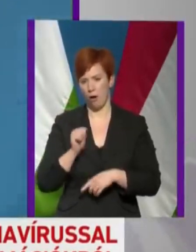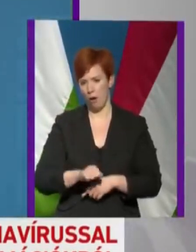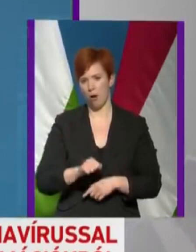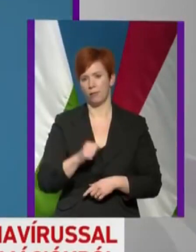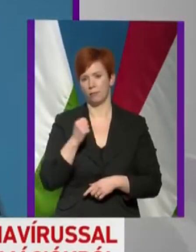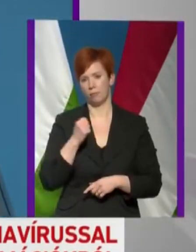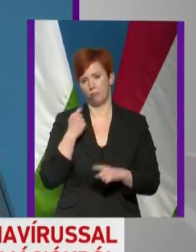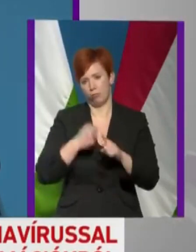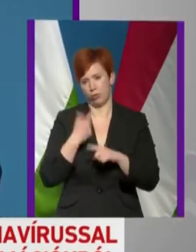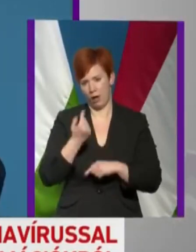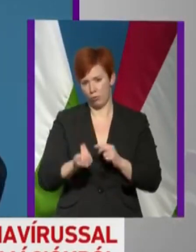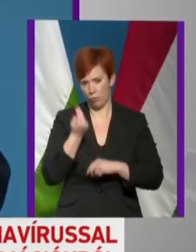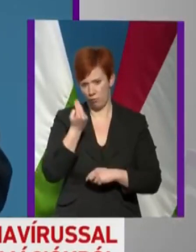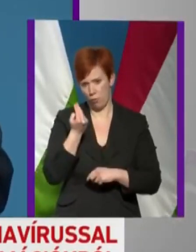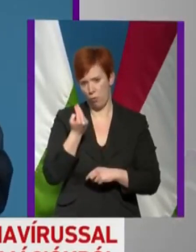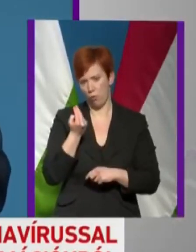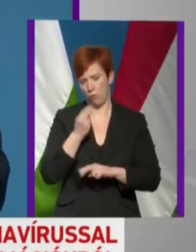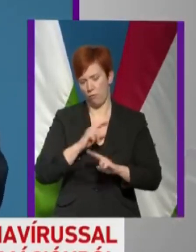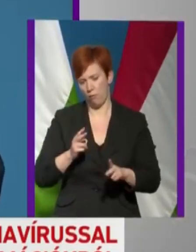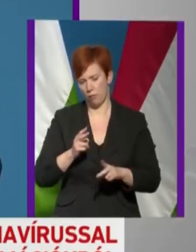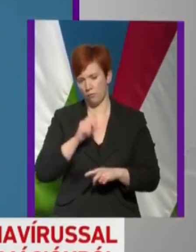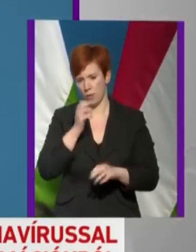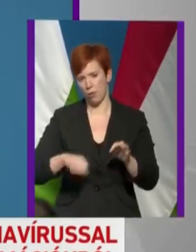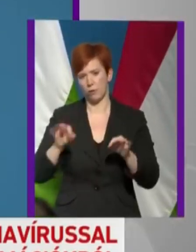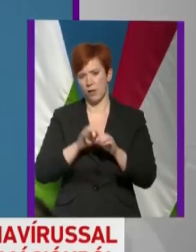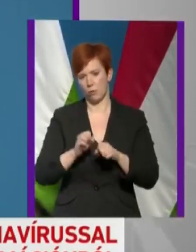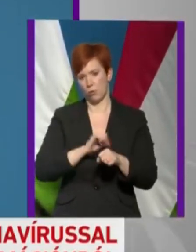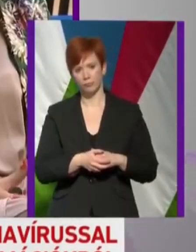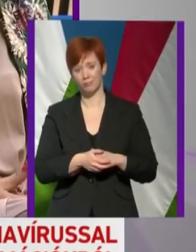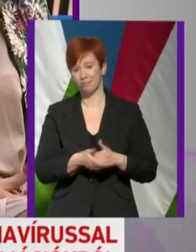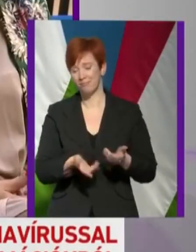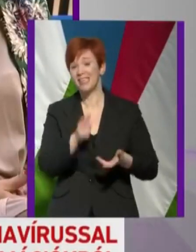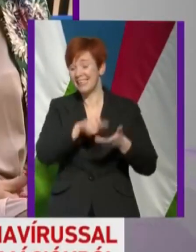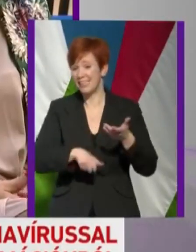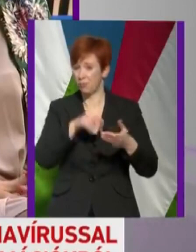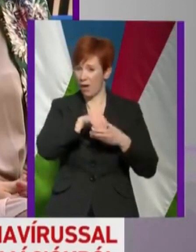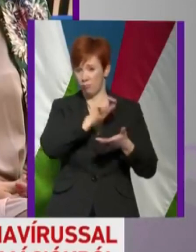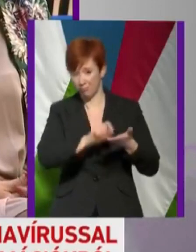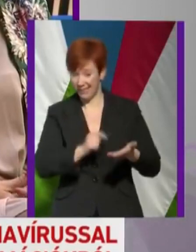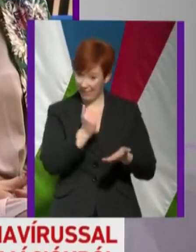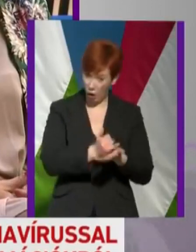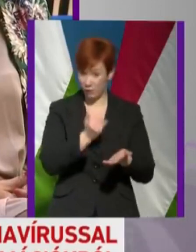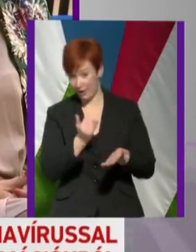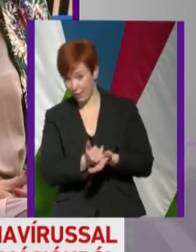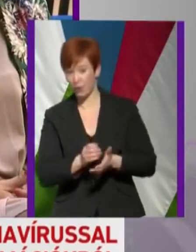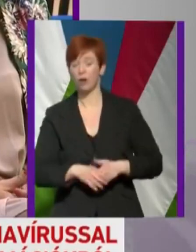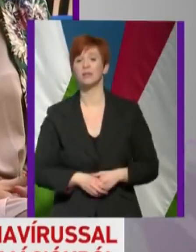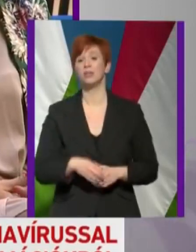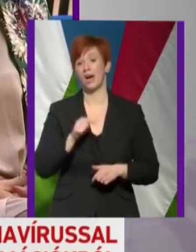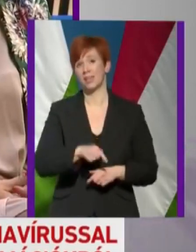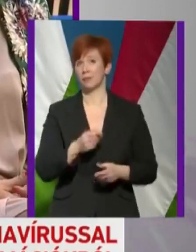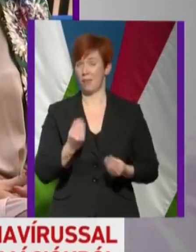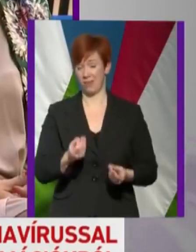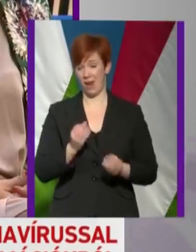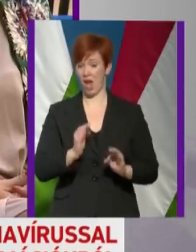16-tól 20-ig előrehozott tavaszi szünet lesz, azt követően pedig távoktatás. A koronavírus járvány miatt kihirdetett veszélyhelyzetre